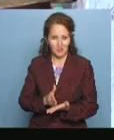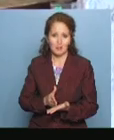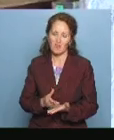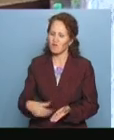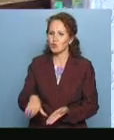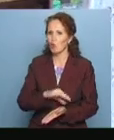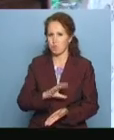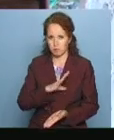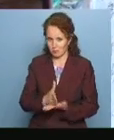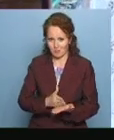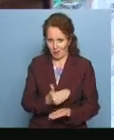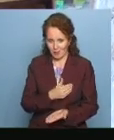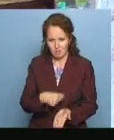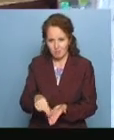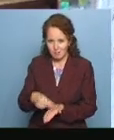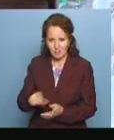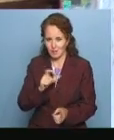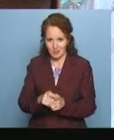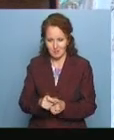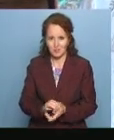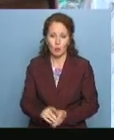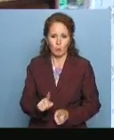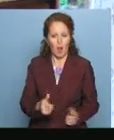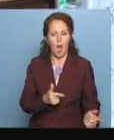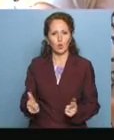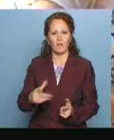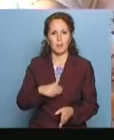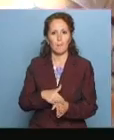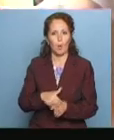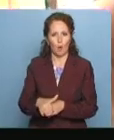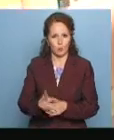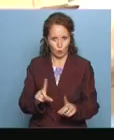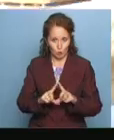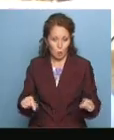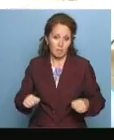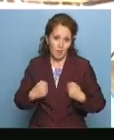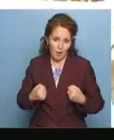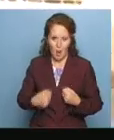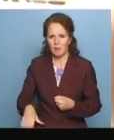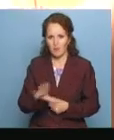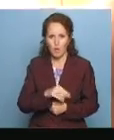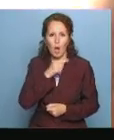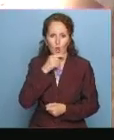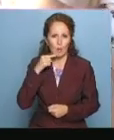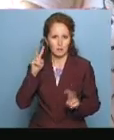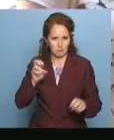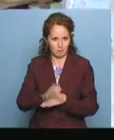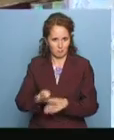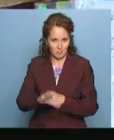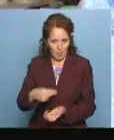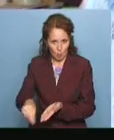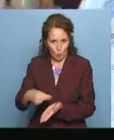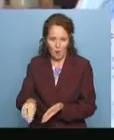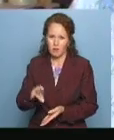все было. Чтобы готова была полностью в школе. Стараемся все российское брать. Не китайское,